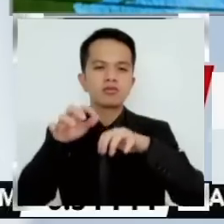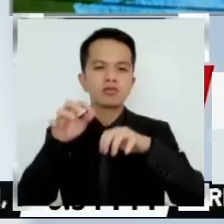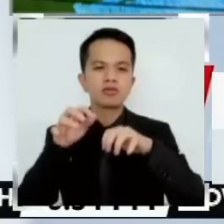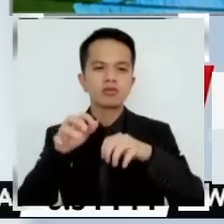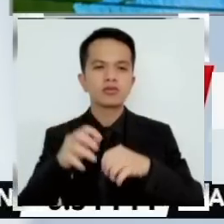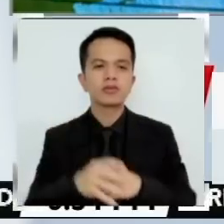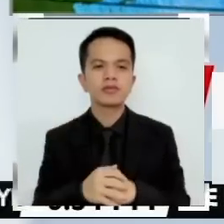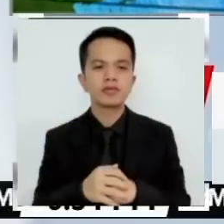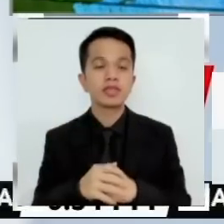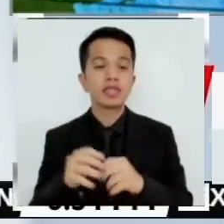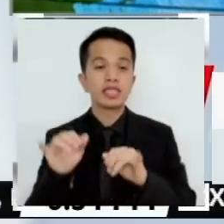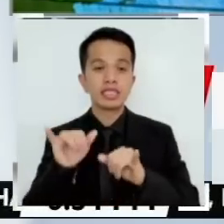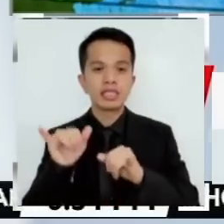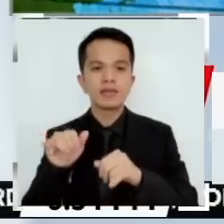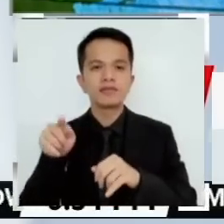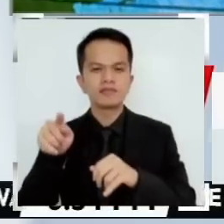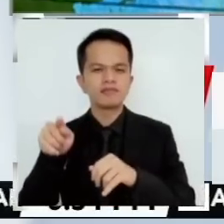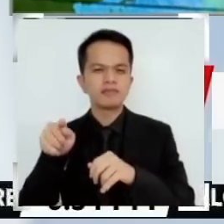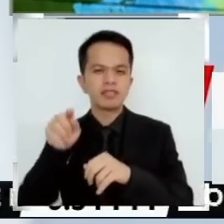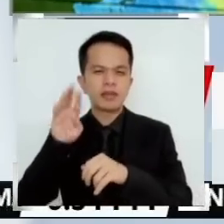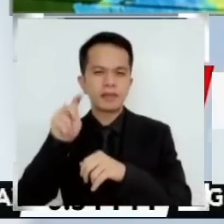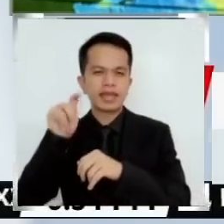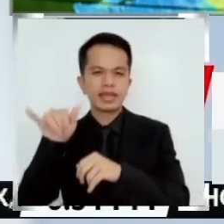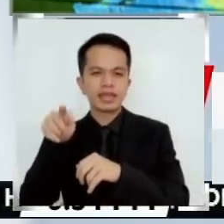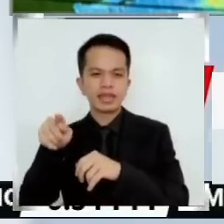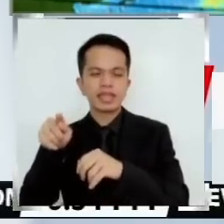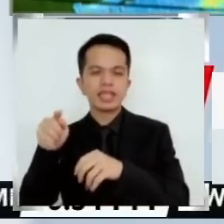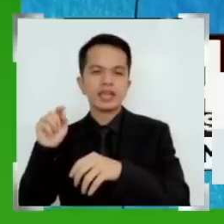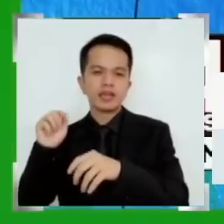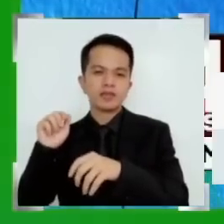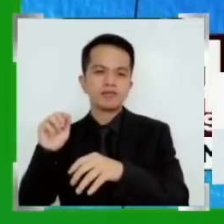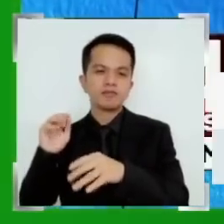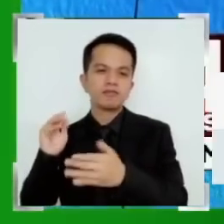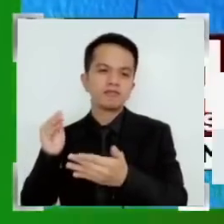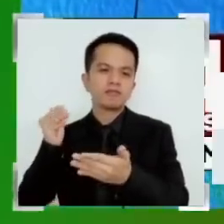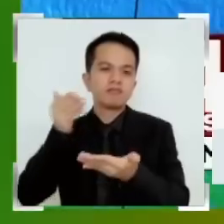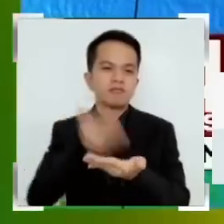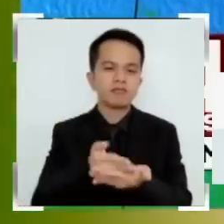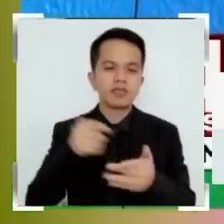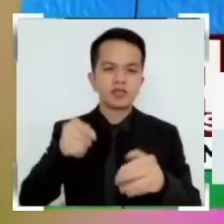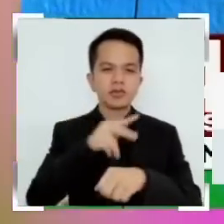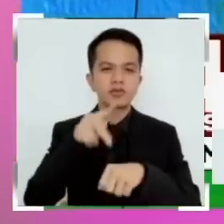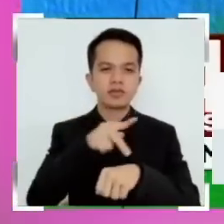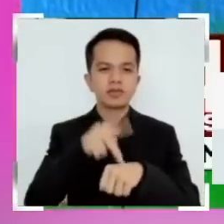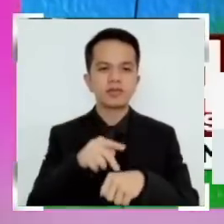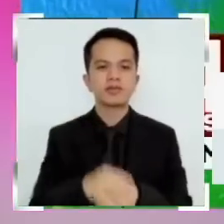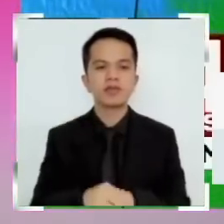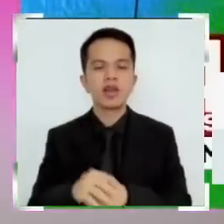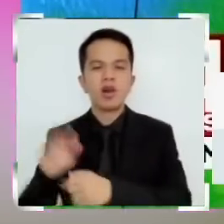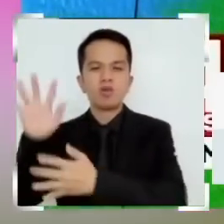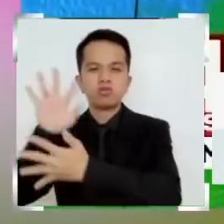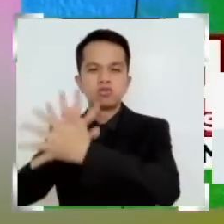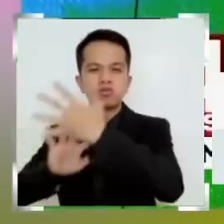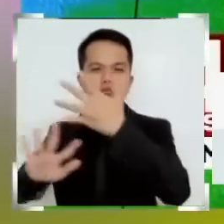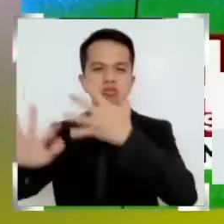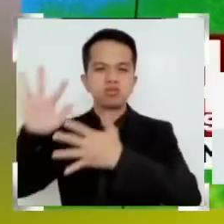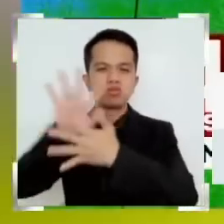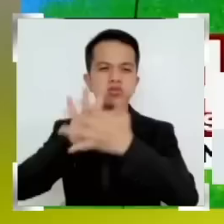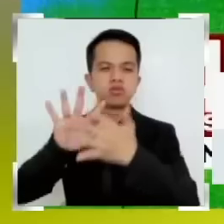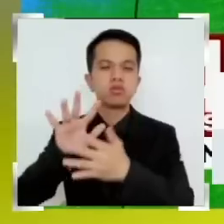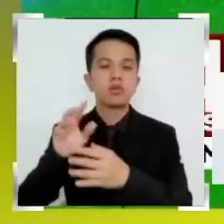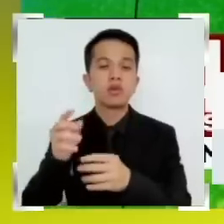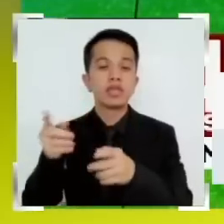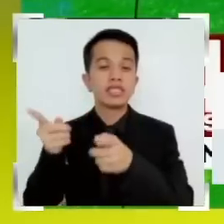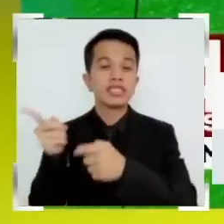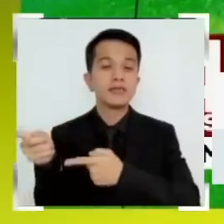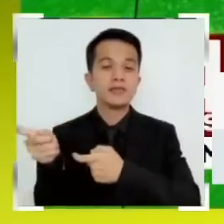Natatawagin bagyong Betty, pagpasok nito sa Philippine Area of Responsibility. Around 500 kilometers po yung radius mula dun sa mata hanggang